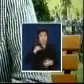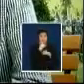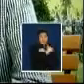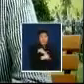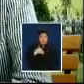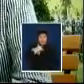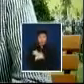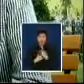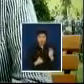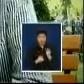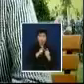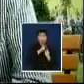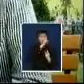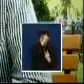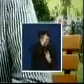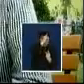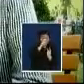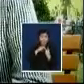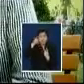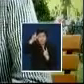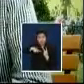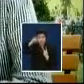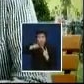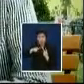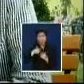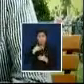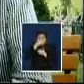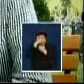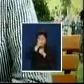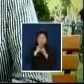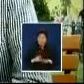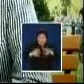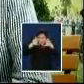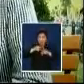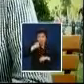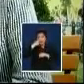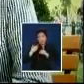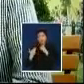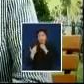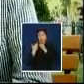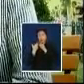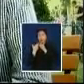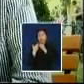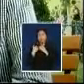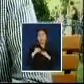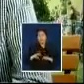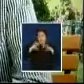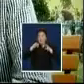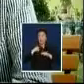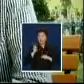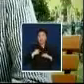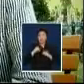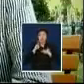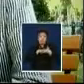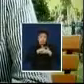ไม่ว่าจะเป็นเยอรมันหรือฝรั่งเศสให้ความสำคัญกับรัฐบาลไทยในฐานะที่เป็นรัฐบาลที่มาจากประชาธิปไต